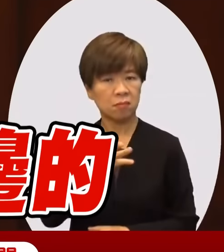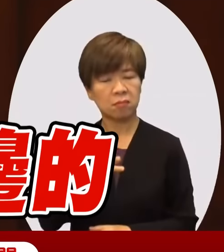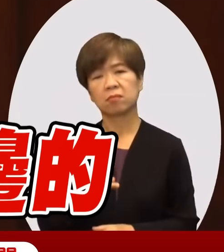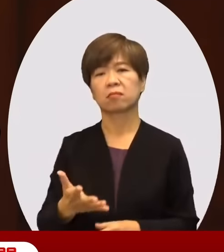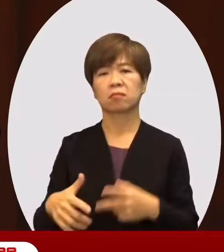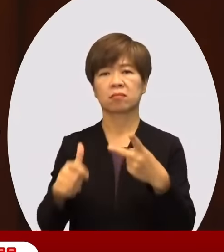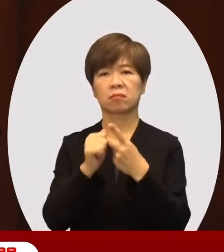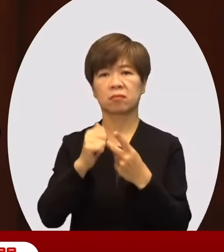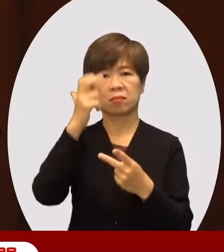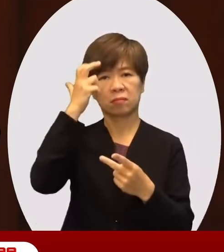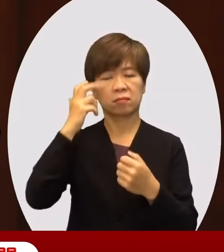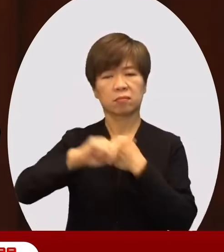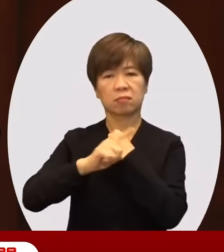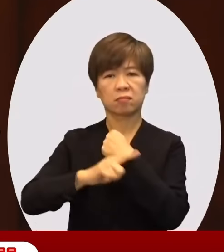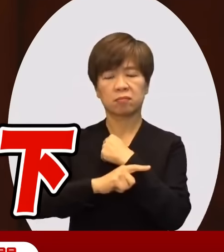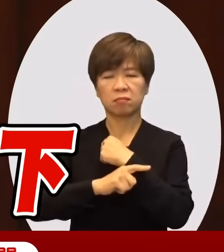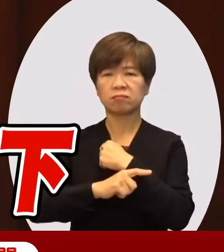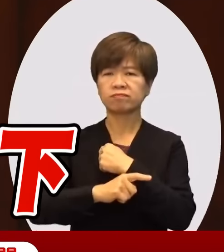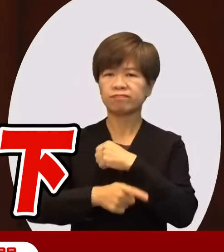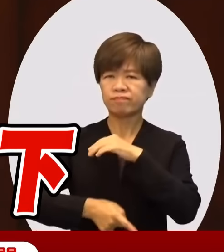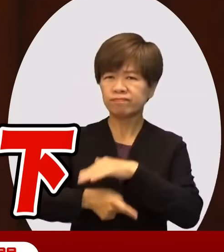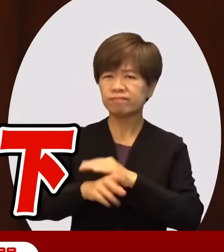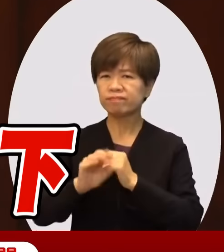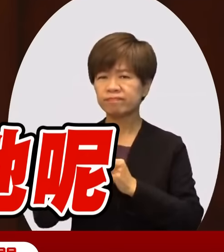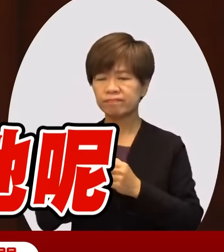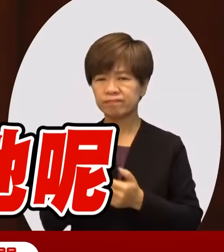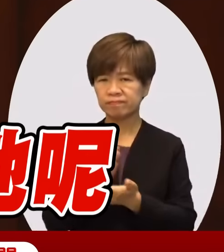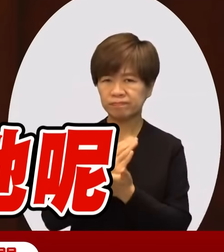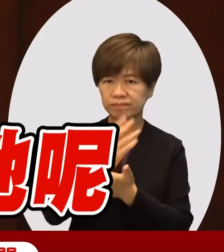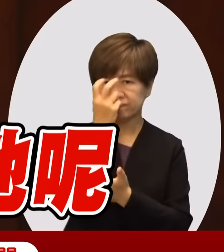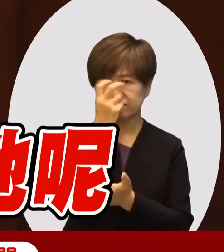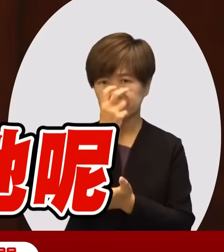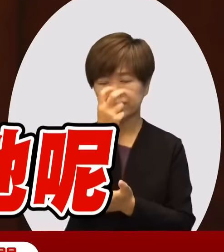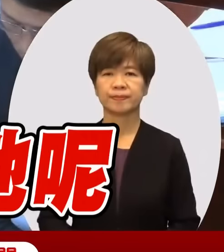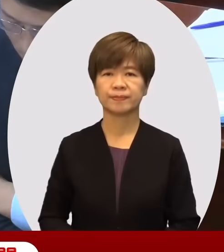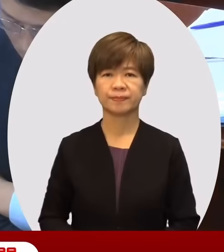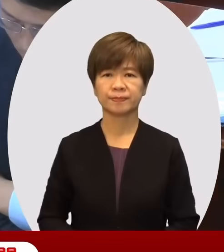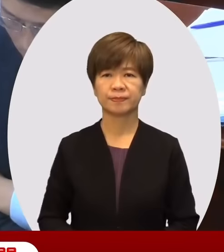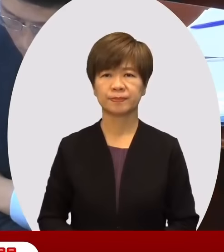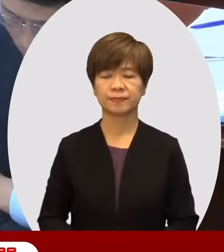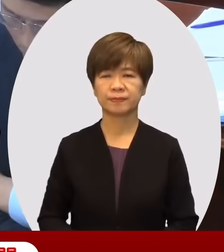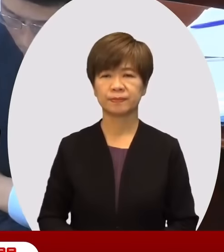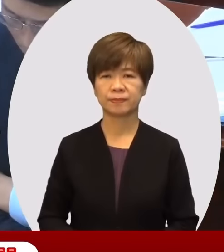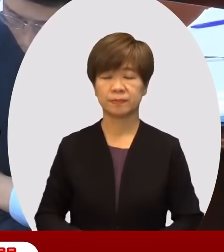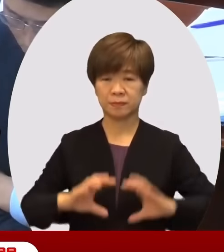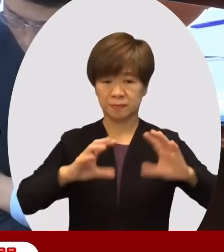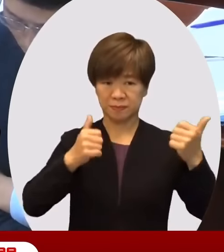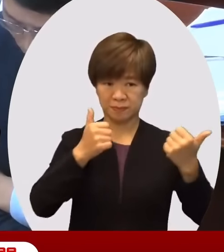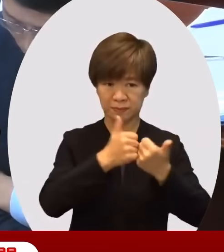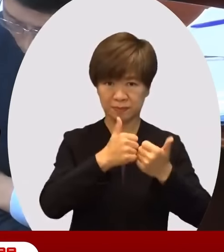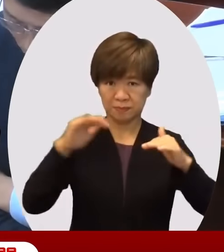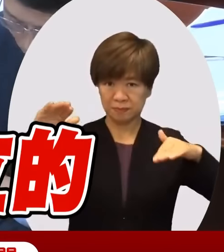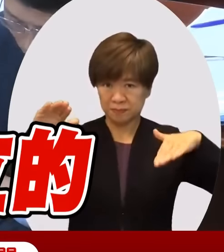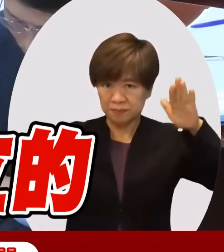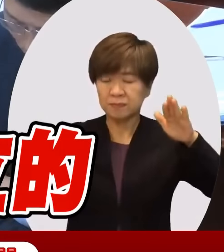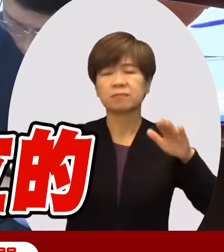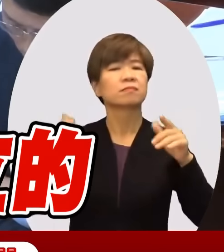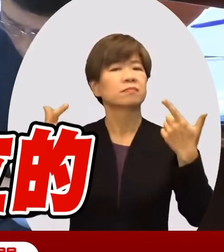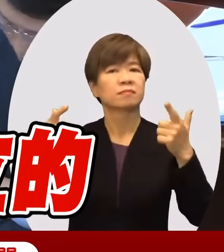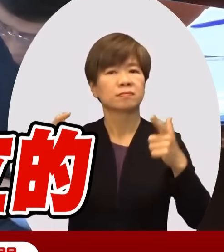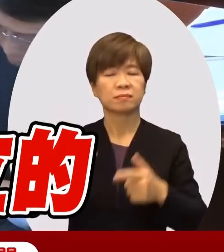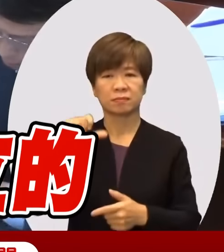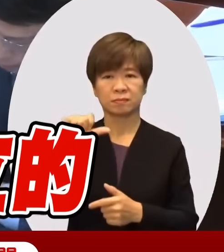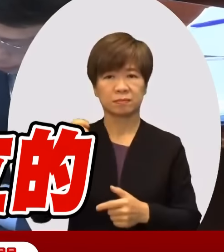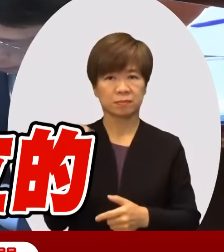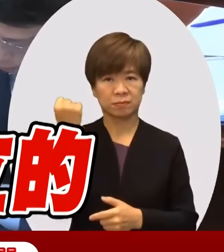法庭这边的违宪审查权在这种情况之下又将置于何地呢？ 我没有说国会优位权，那么在五